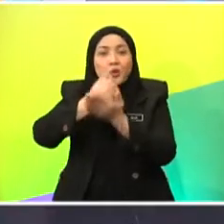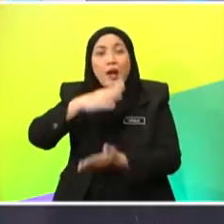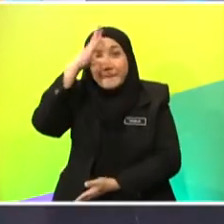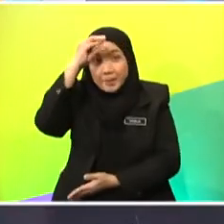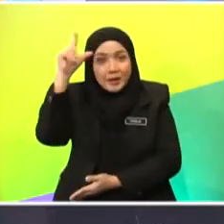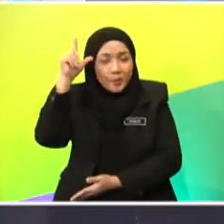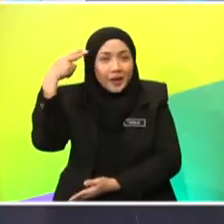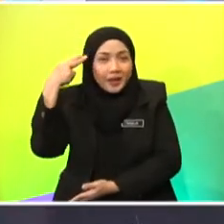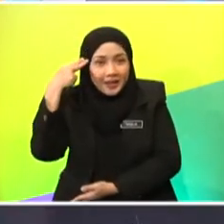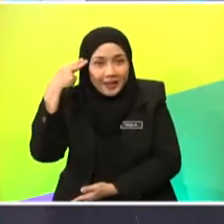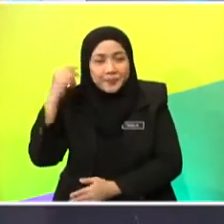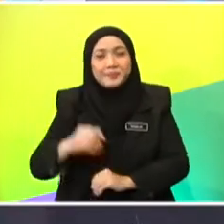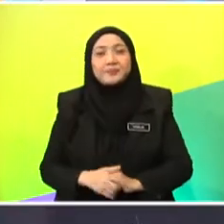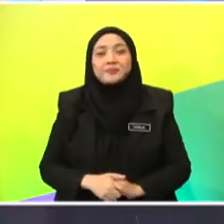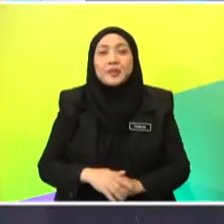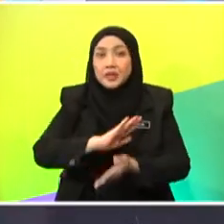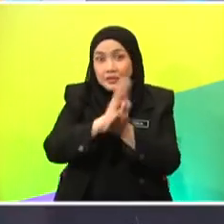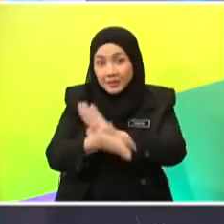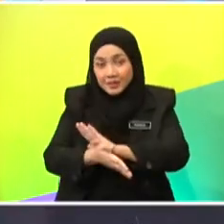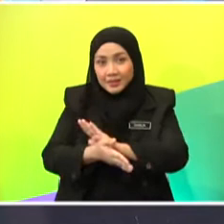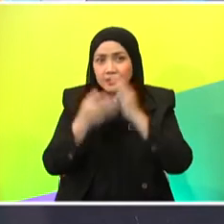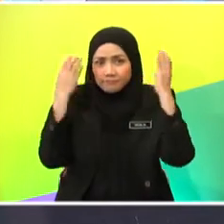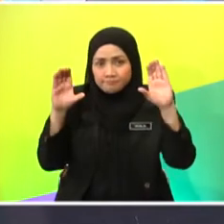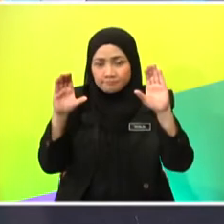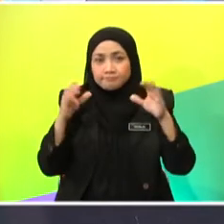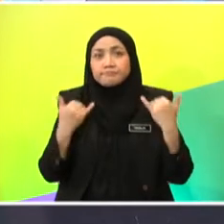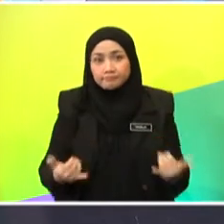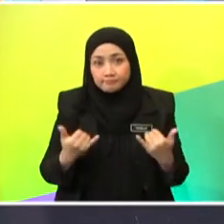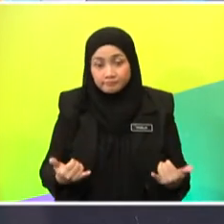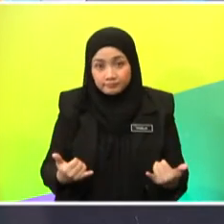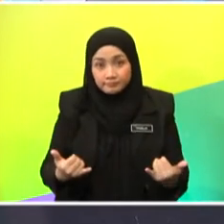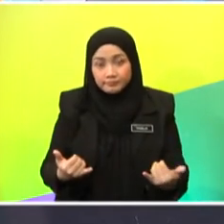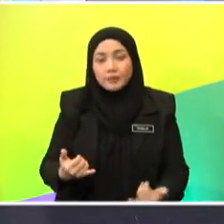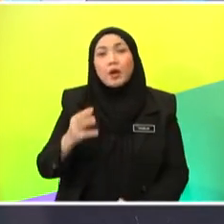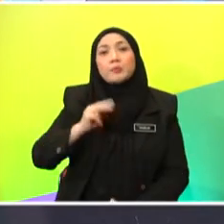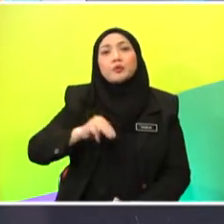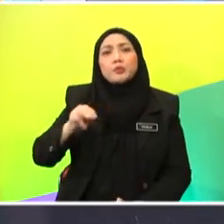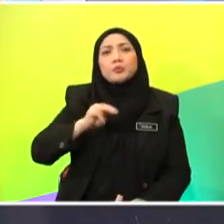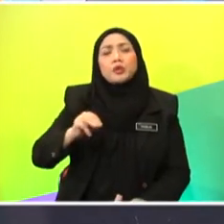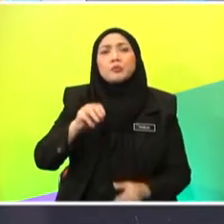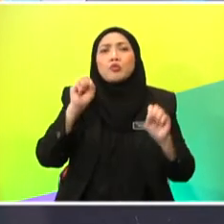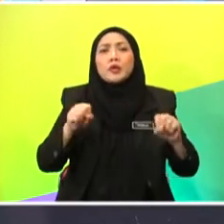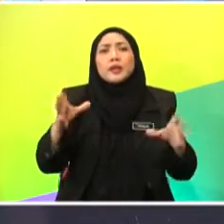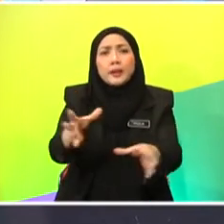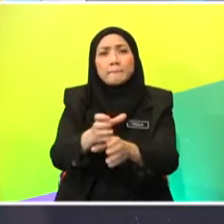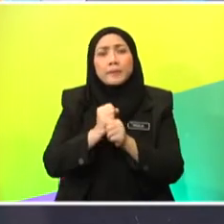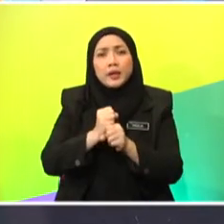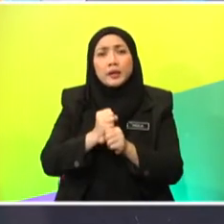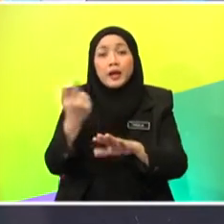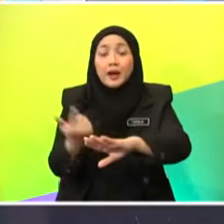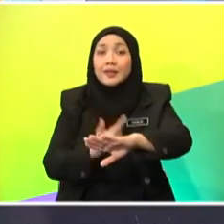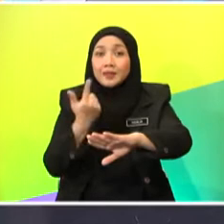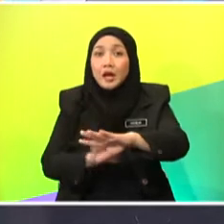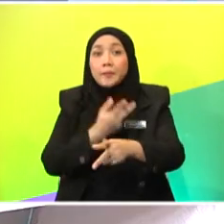betul oke ceguk jadi ceguk Dimanakah murid-murid kita Boleh dapatkan latihan pengukuhan jenggotnya